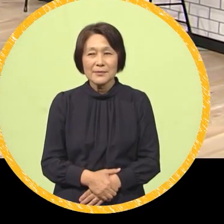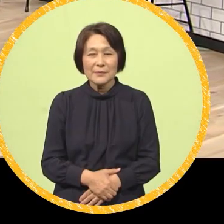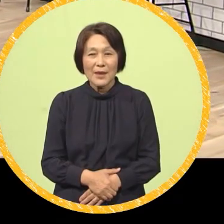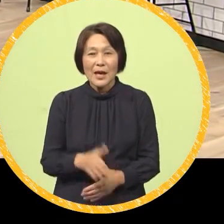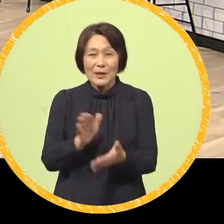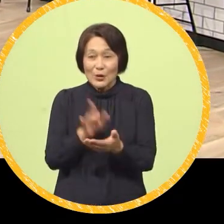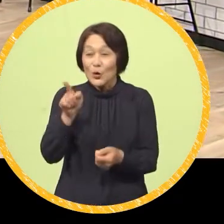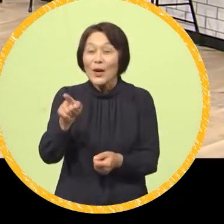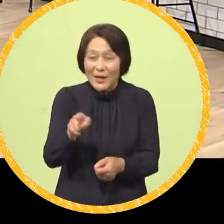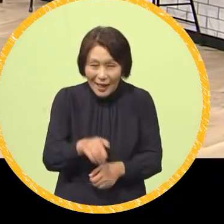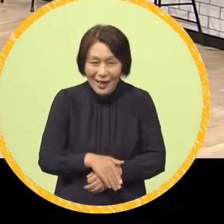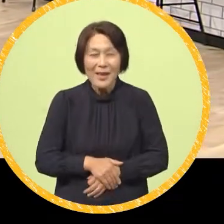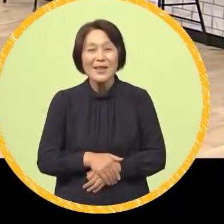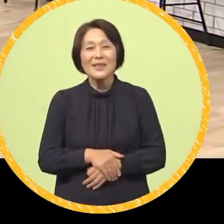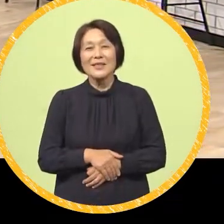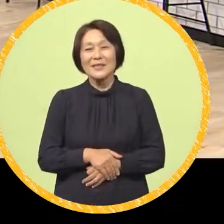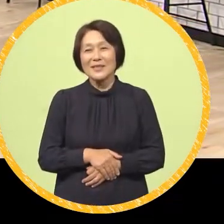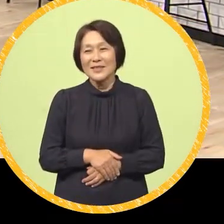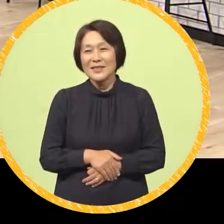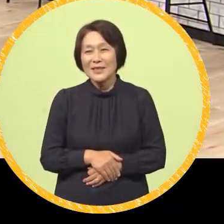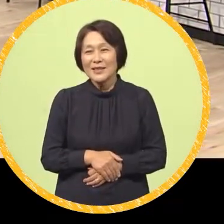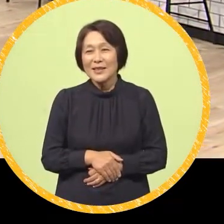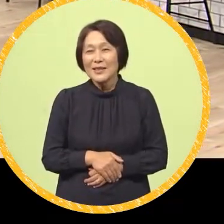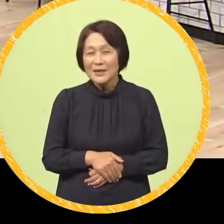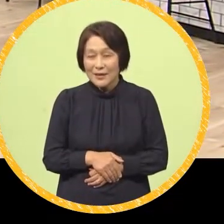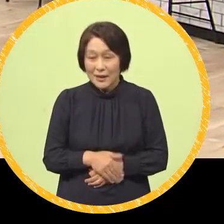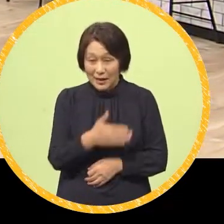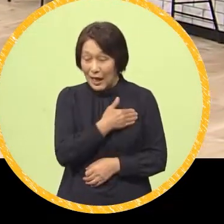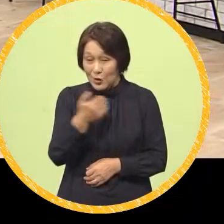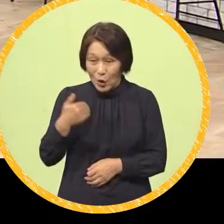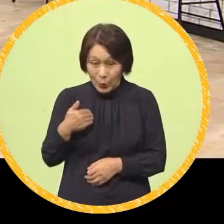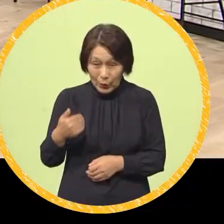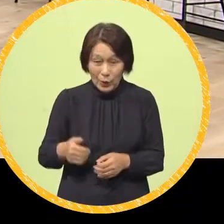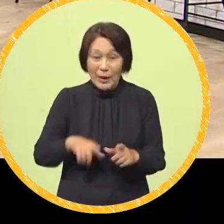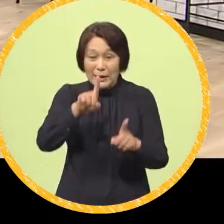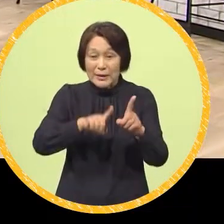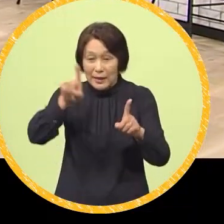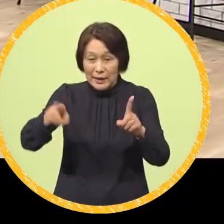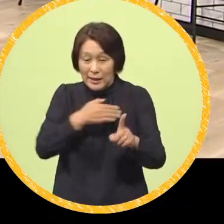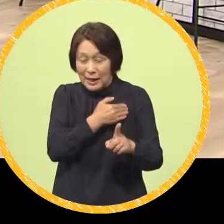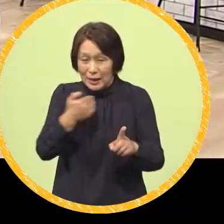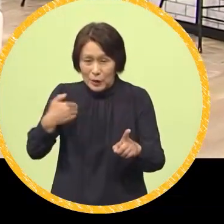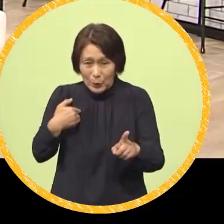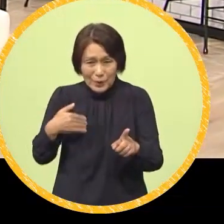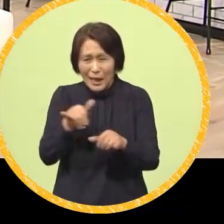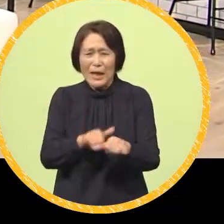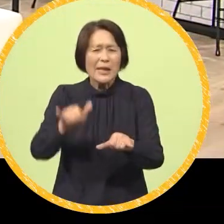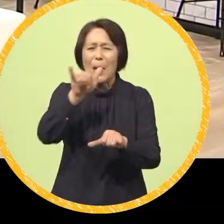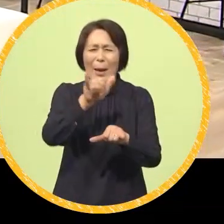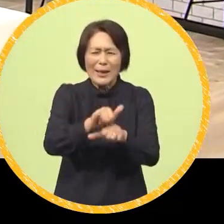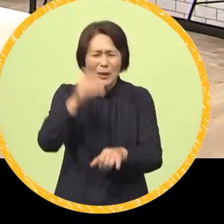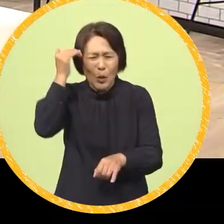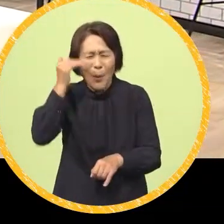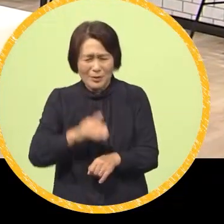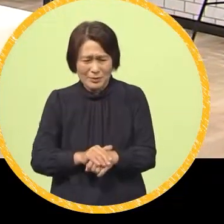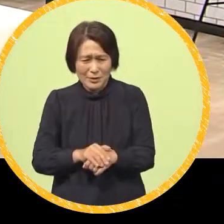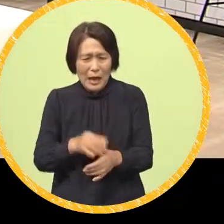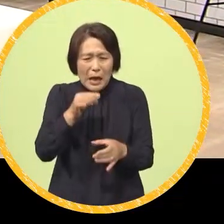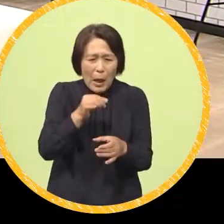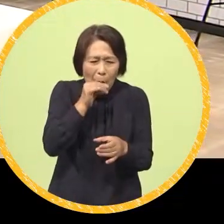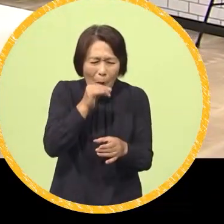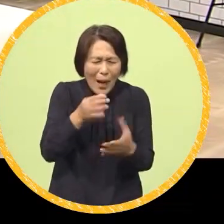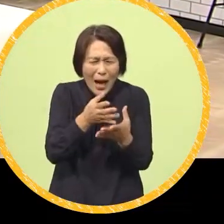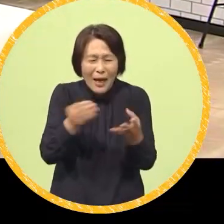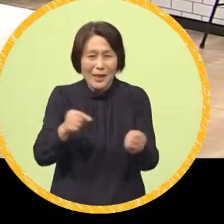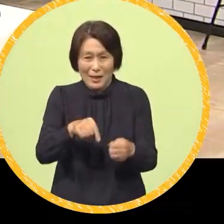それだ 確かに ねえ、大丈夫単位、 やばい 私もやばい、もうなんかタピオカばっか飲んでるから